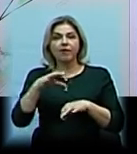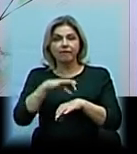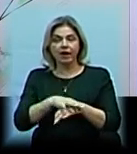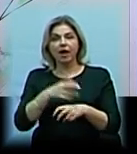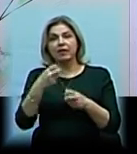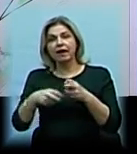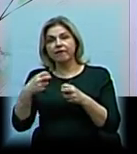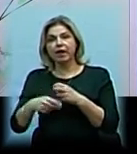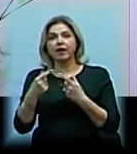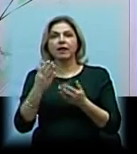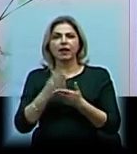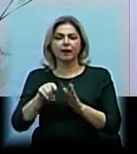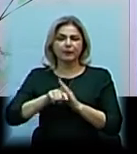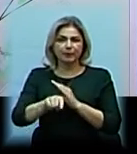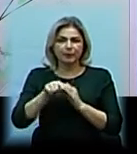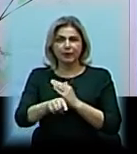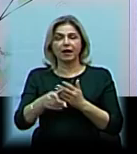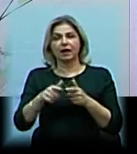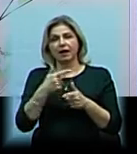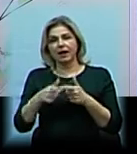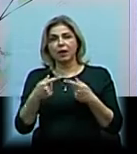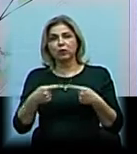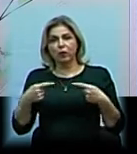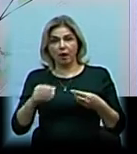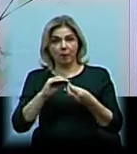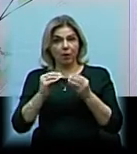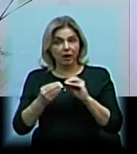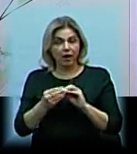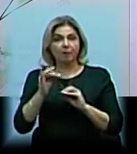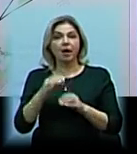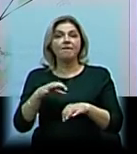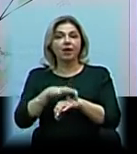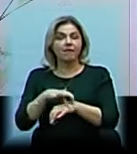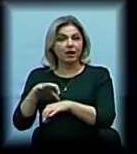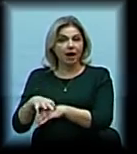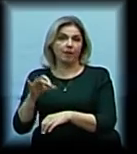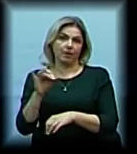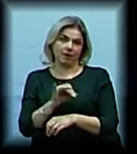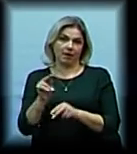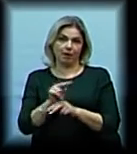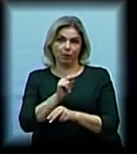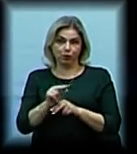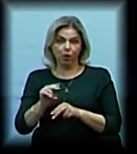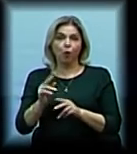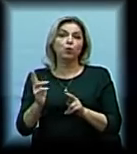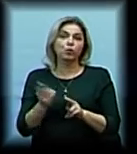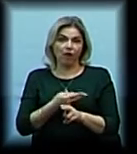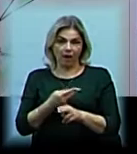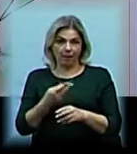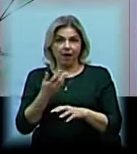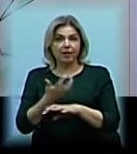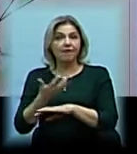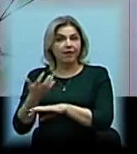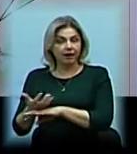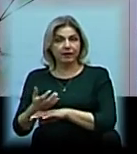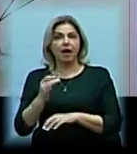Тобто, де є протікання, де є проблеми, ми їх виявляємо і ремонтуємо. Усуваємо дефекти.